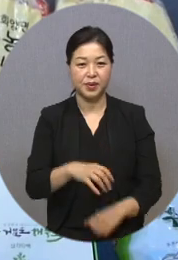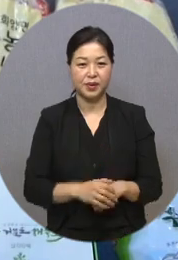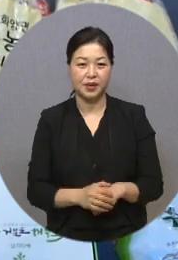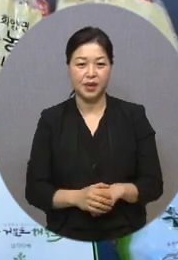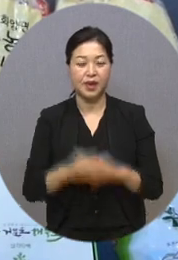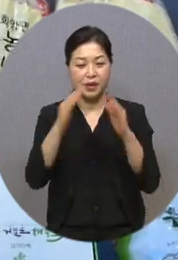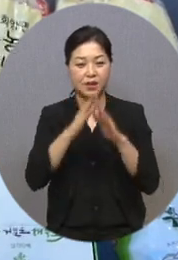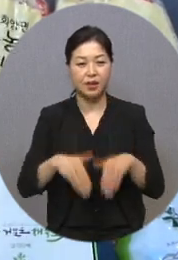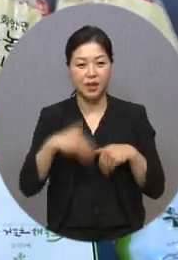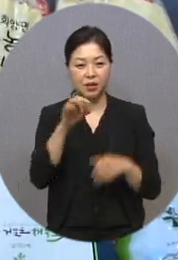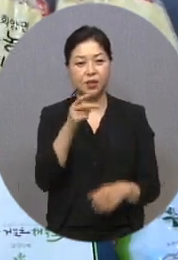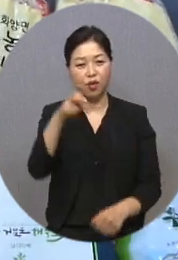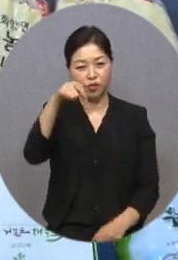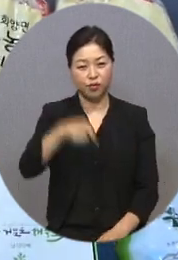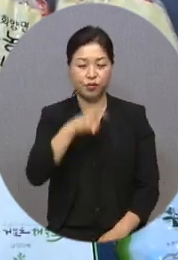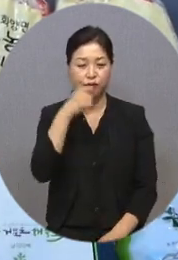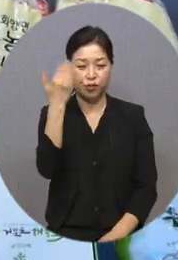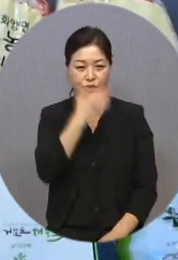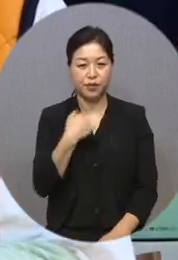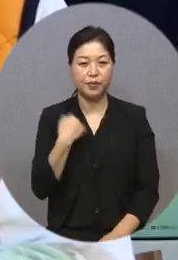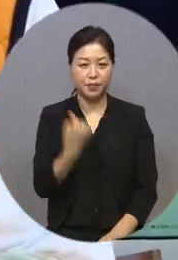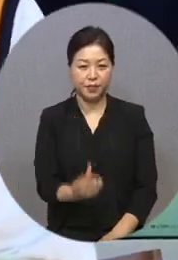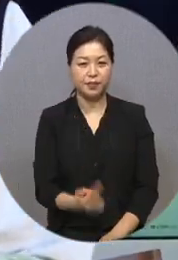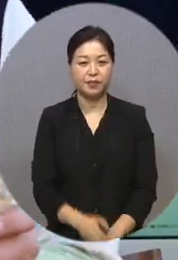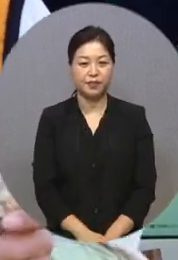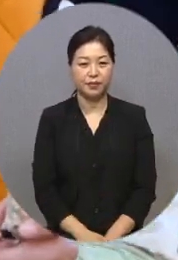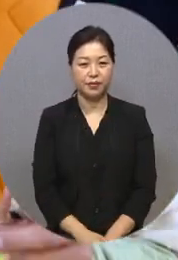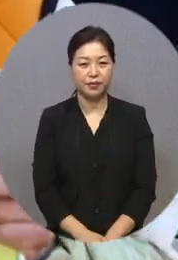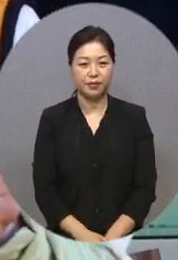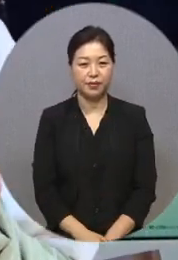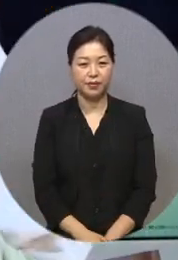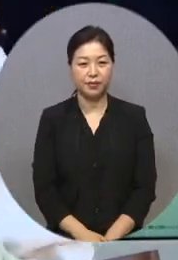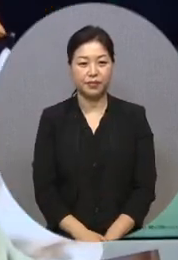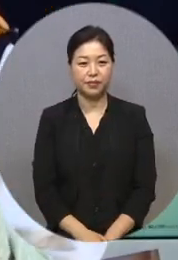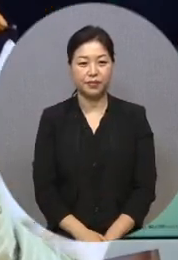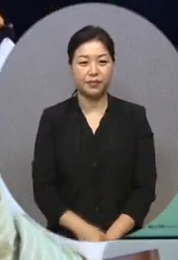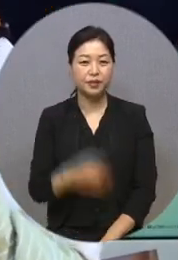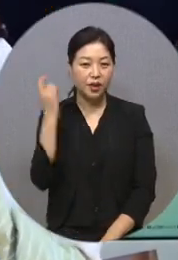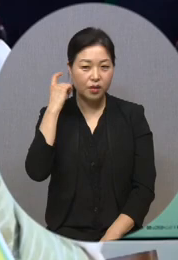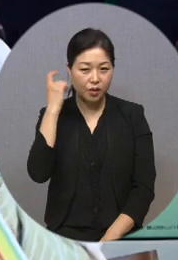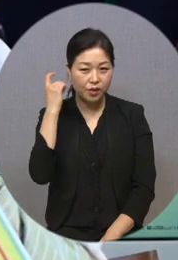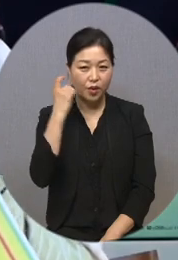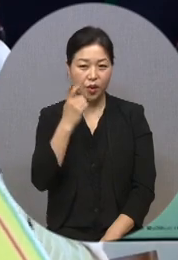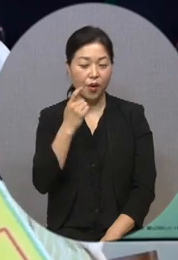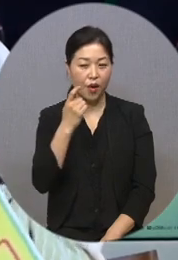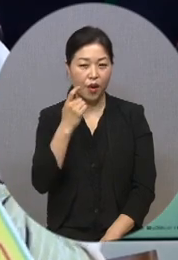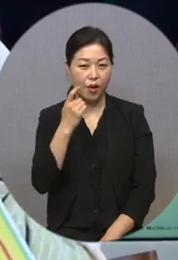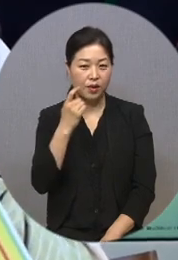바로 전라남도 여수로 찾아왔습니다. 여러분 소리까지 잡아야 돼. 아.